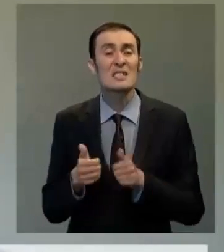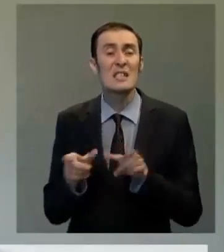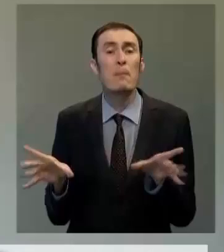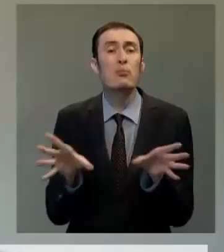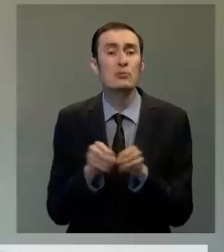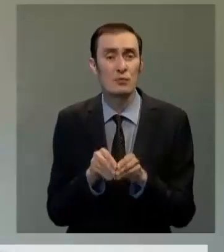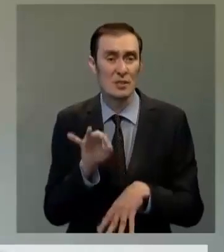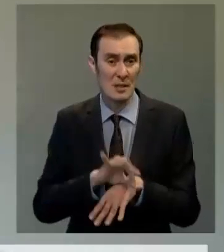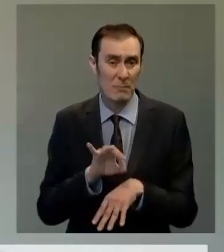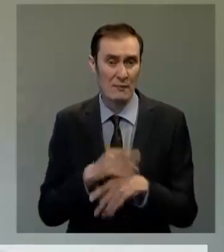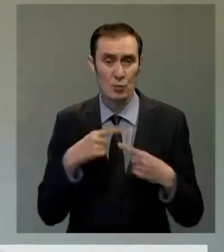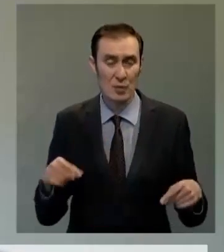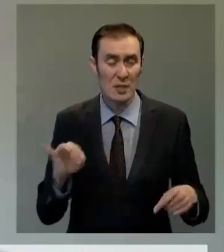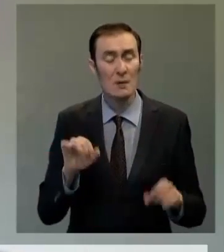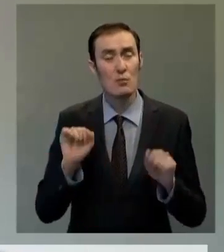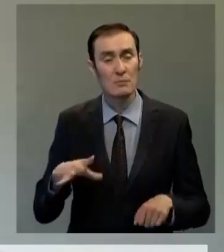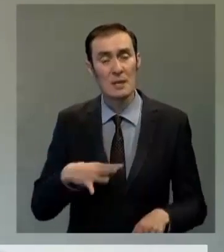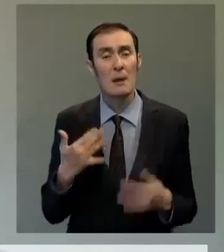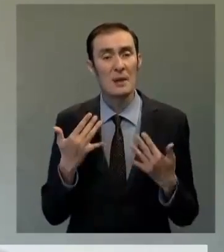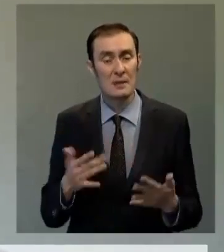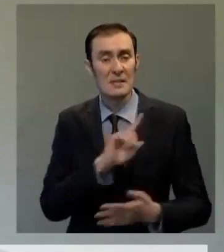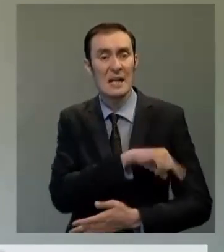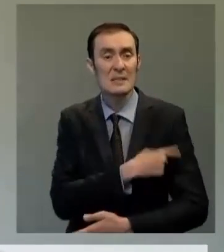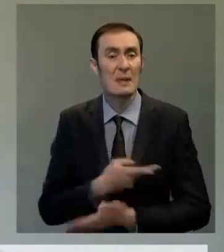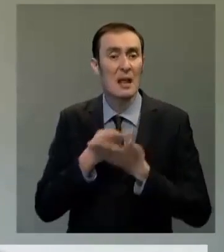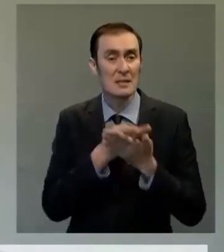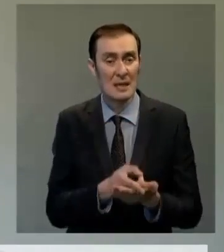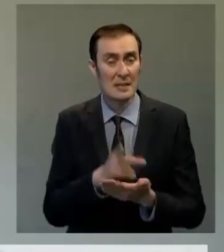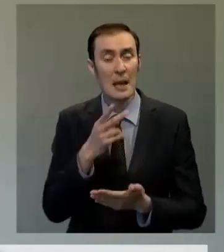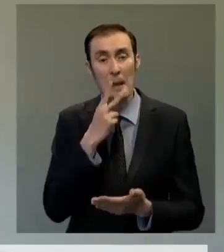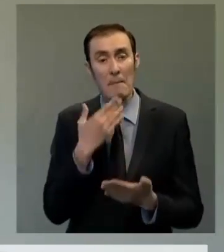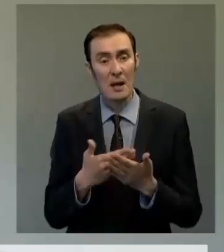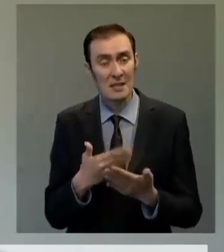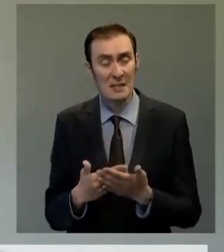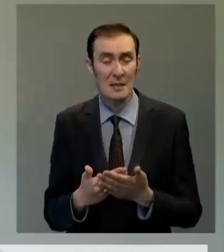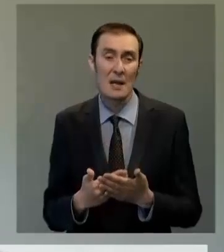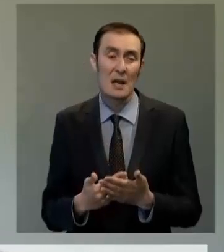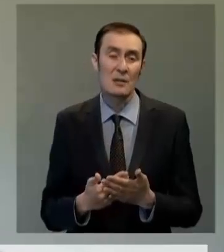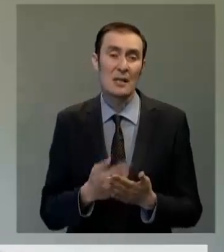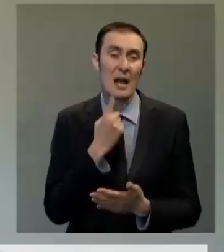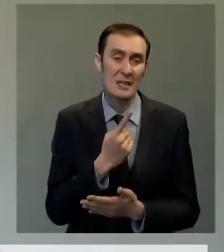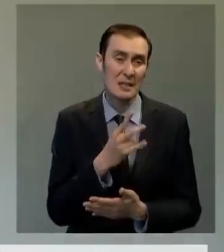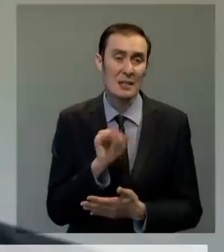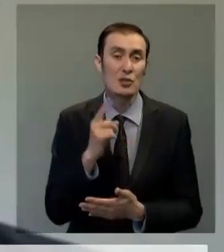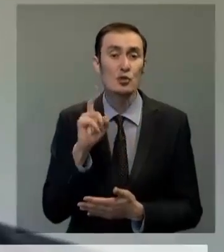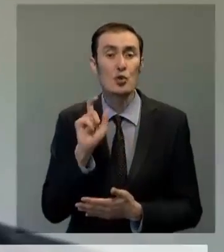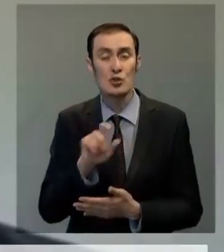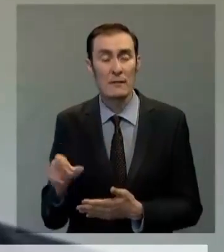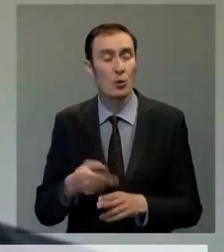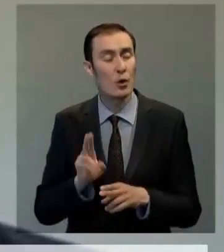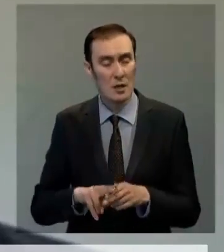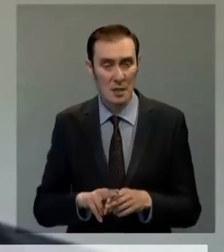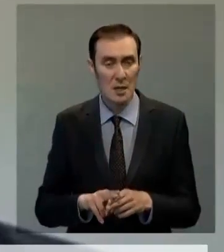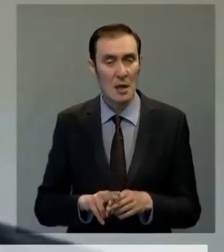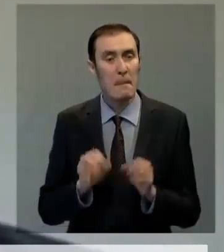серьезные заболевания, и им может потребоваться госпитализация. Показатель примерно 1 на 100. Тем не менее, это